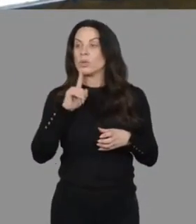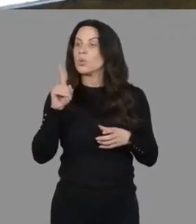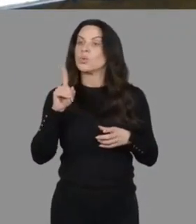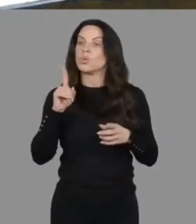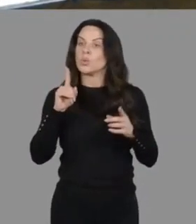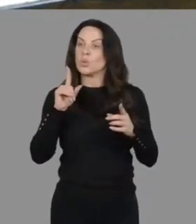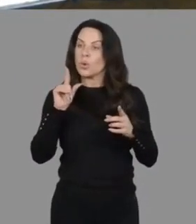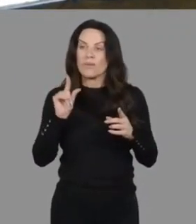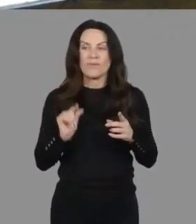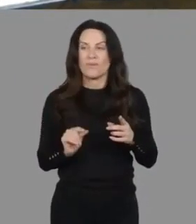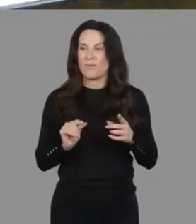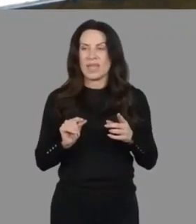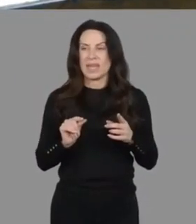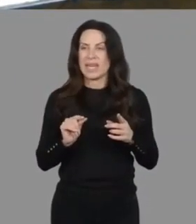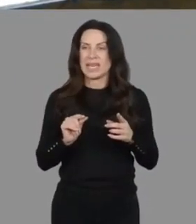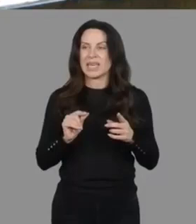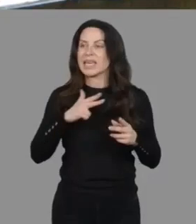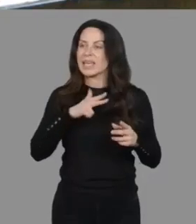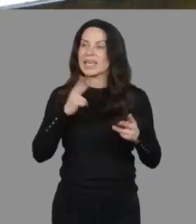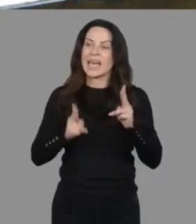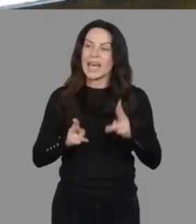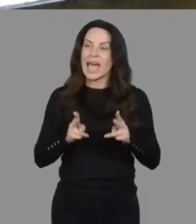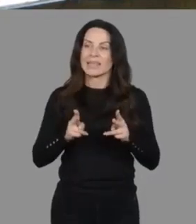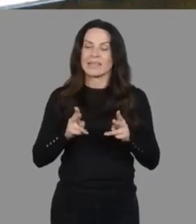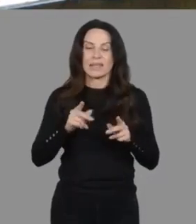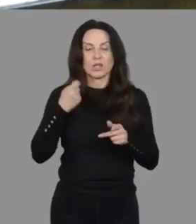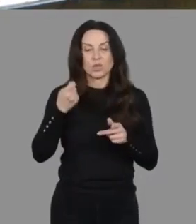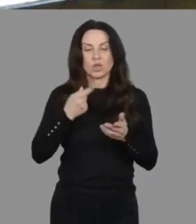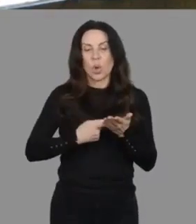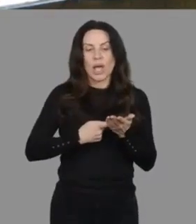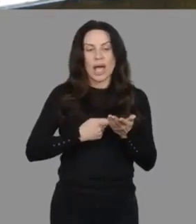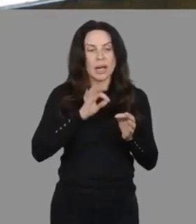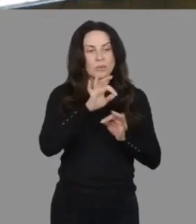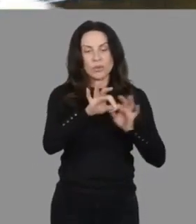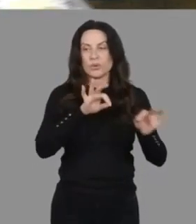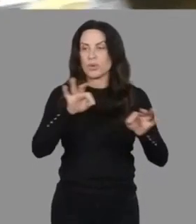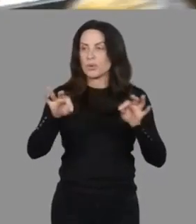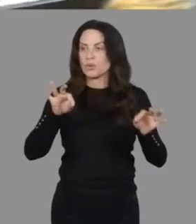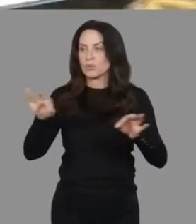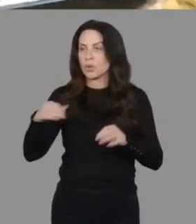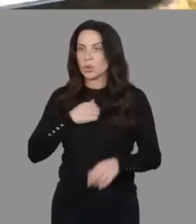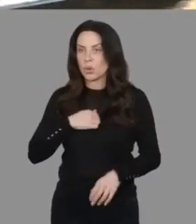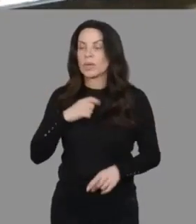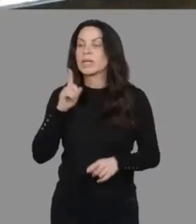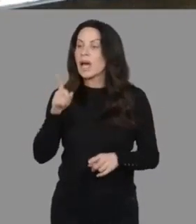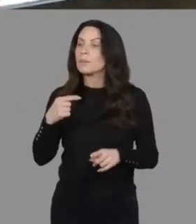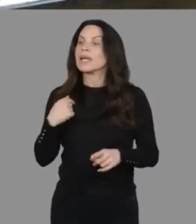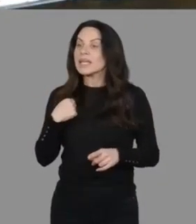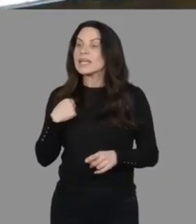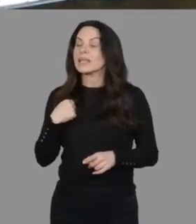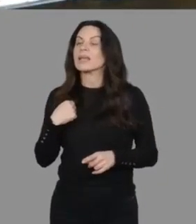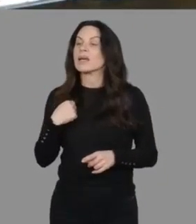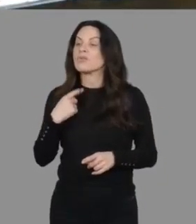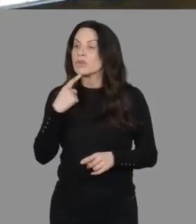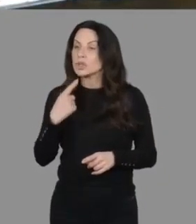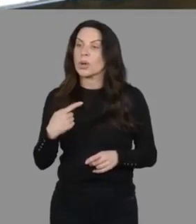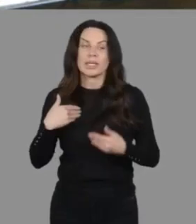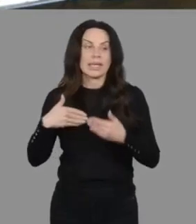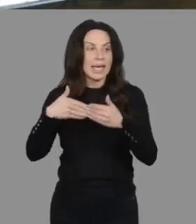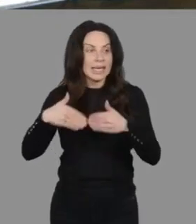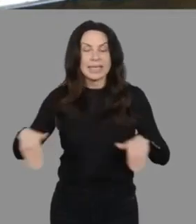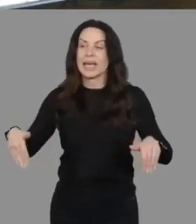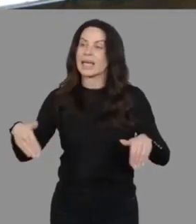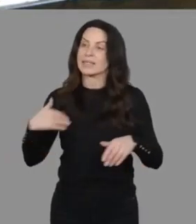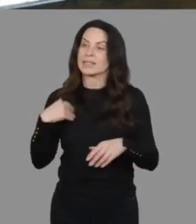der Steuereinnahmen sorgen. Aber wir sichern zu. Wir werden an die Grenzen dessen gehen, was möglich ist, um für